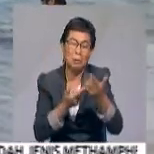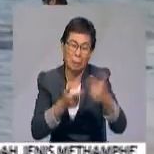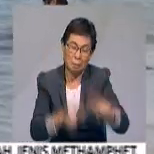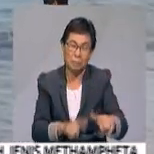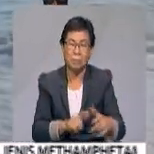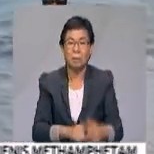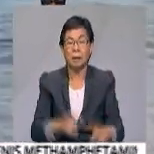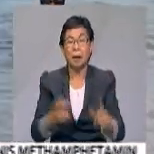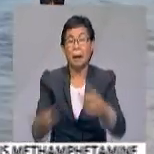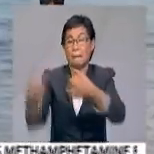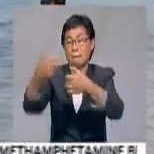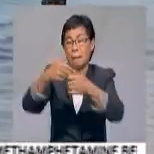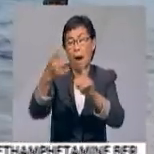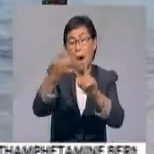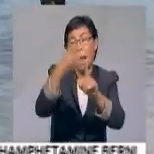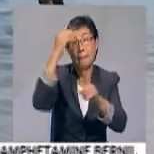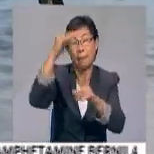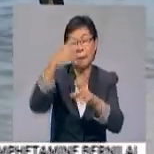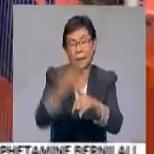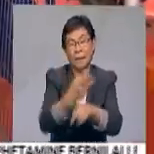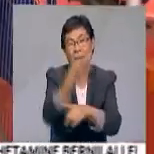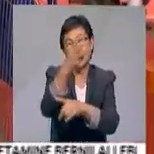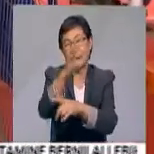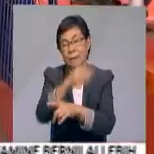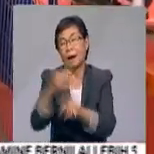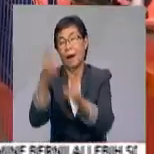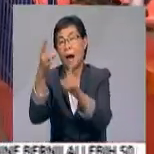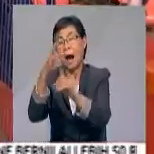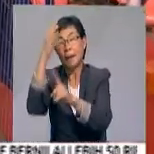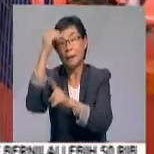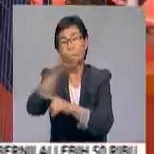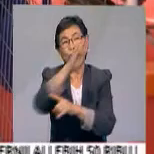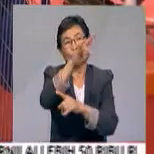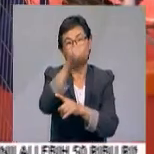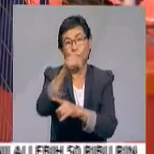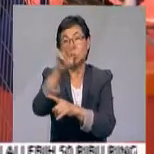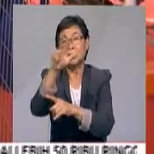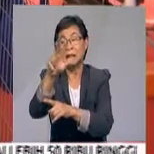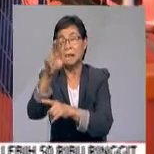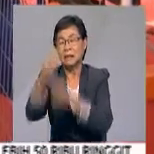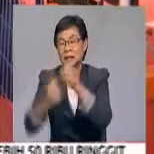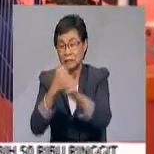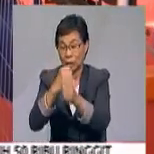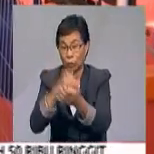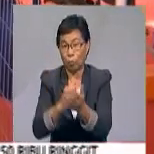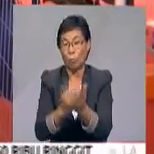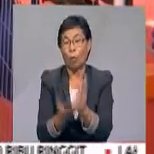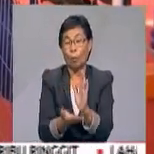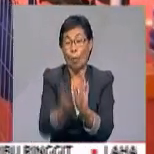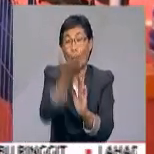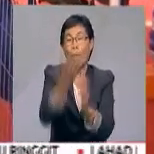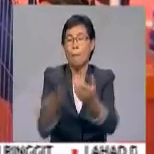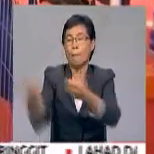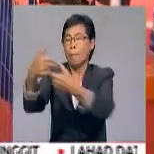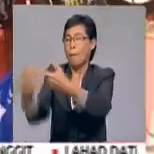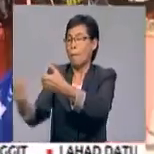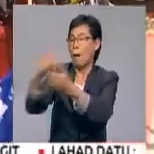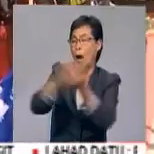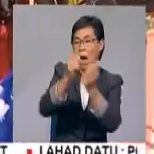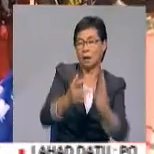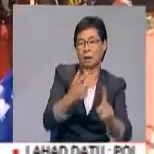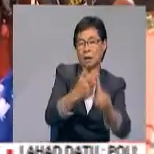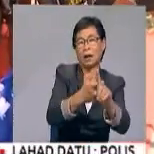Penyertaan Ironman Langkawi edisi ke-16 dan Ironman 70.3 tahun ini meningkat yang turut melibatkan penyertaan atlet